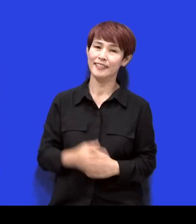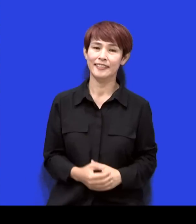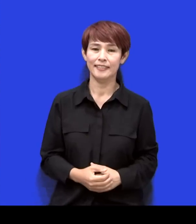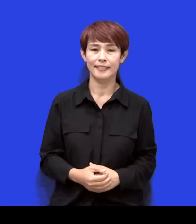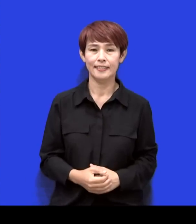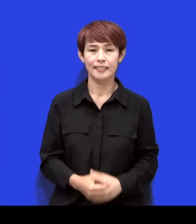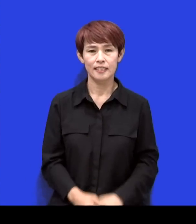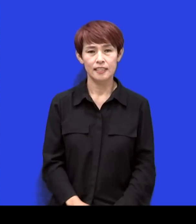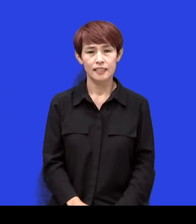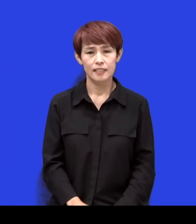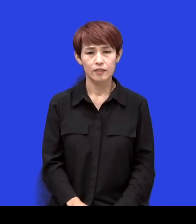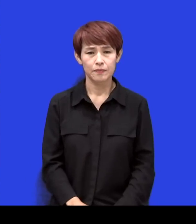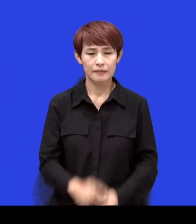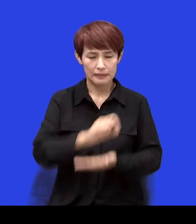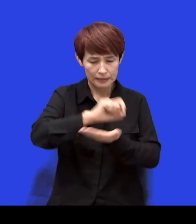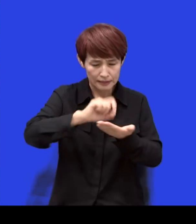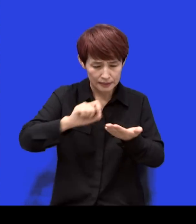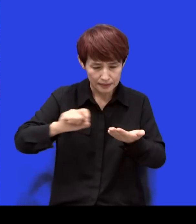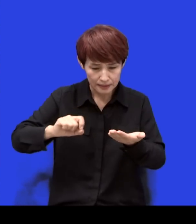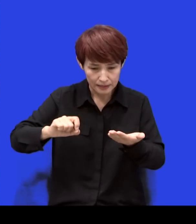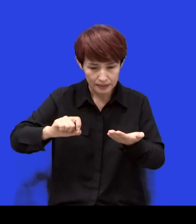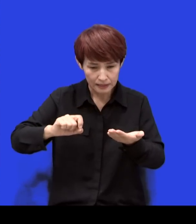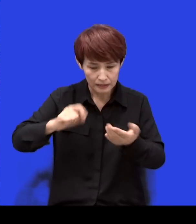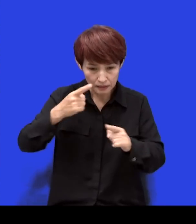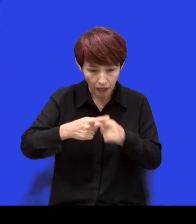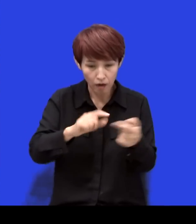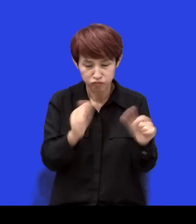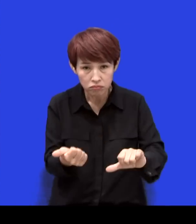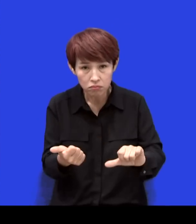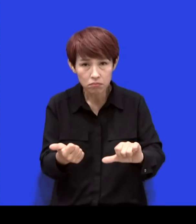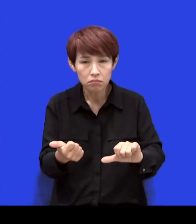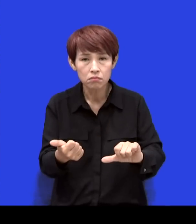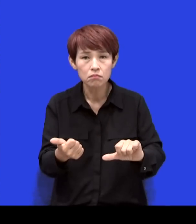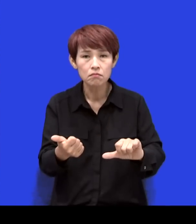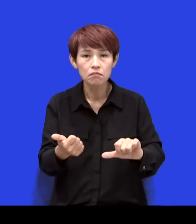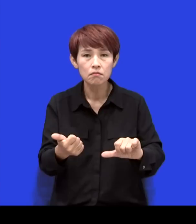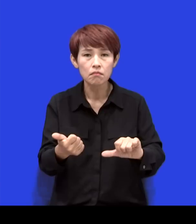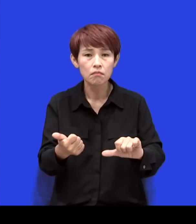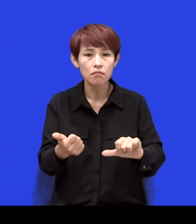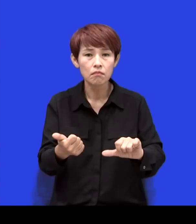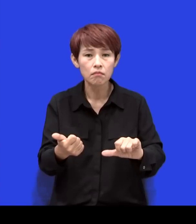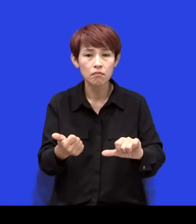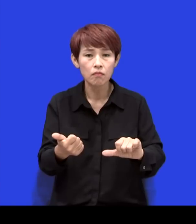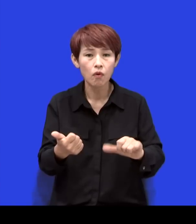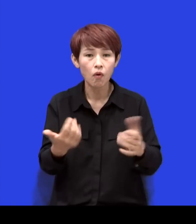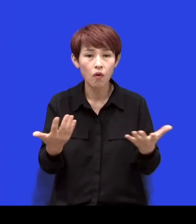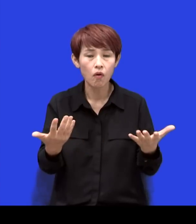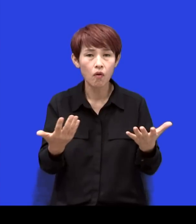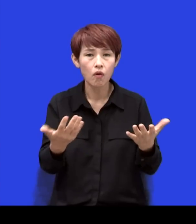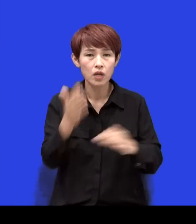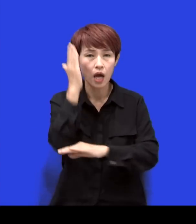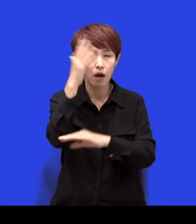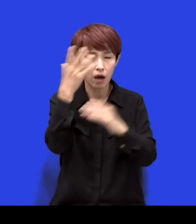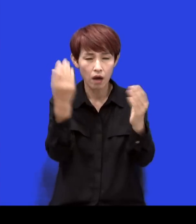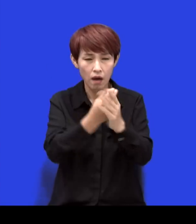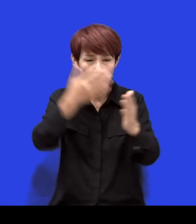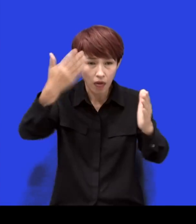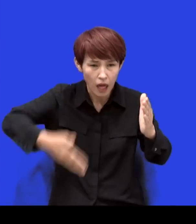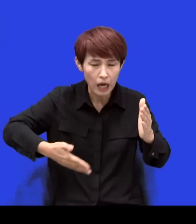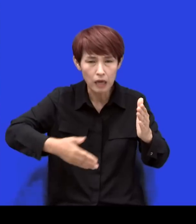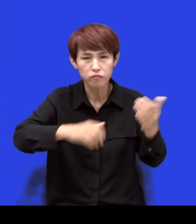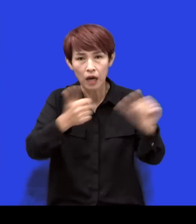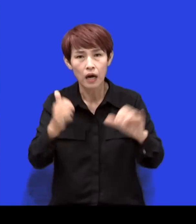게 글 쓰다가 만약에 죽거나 다쳐서 글을 못 쓰게 되면 이야기를 완성 못하는 게 작가들에겐 가장